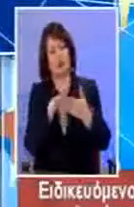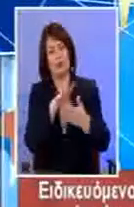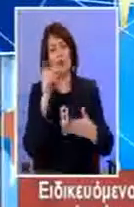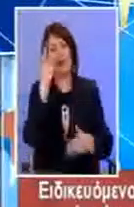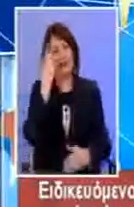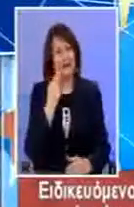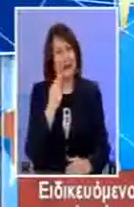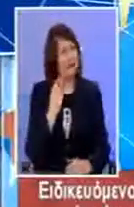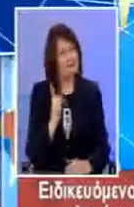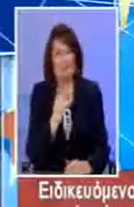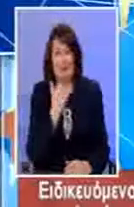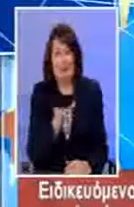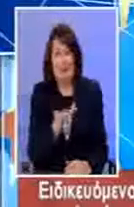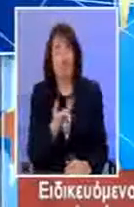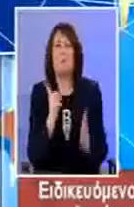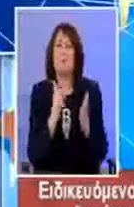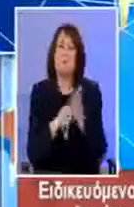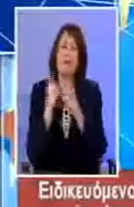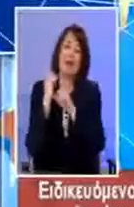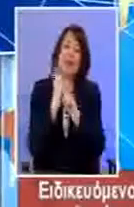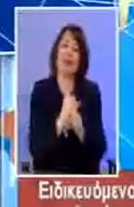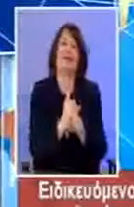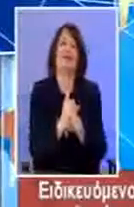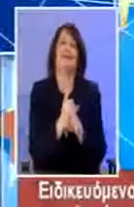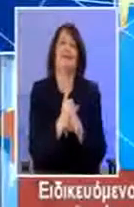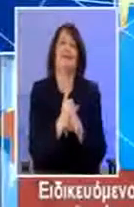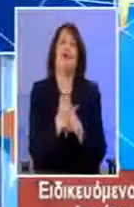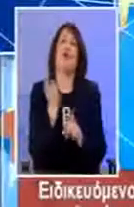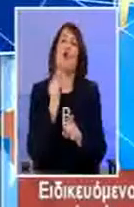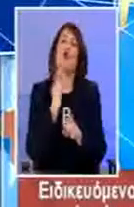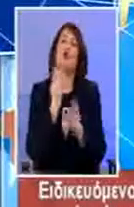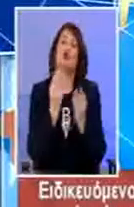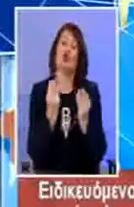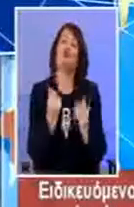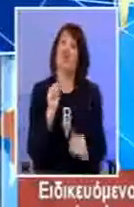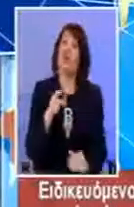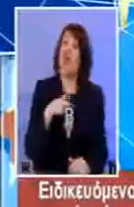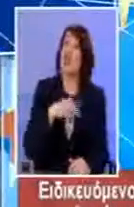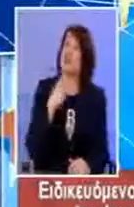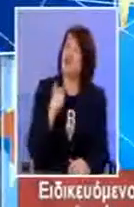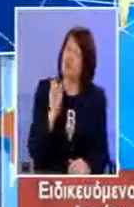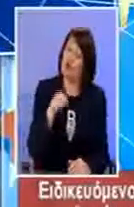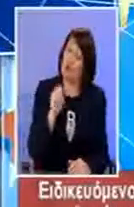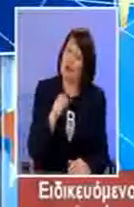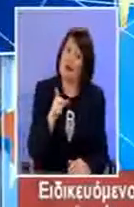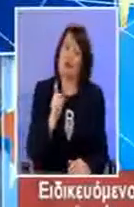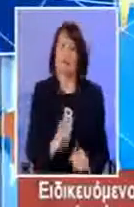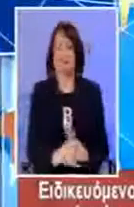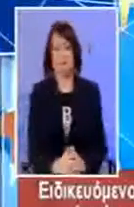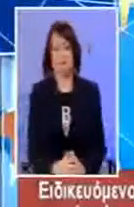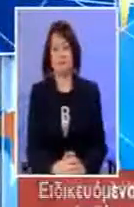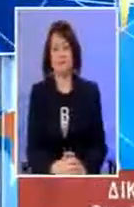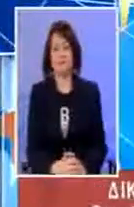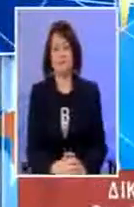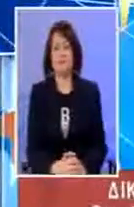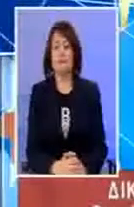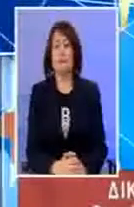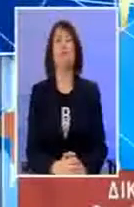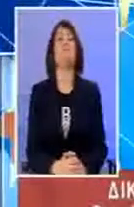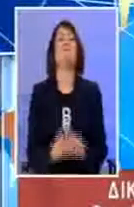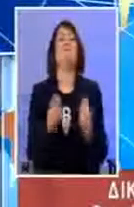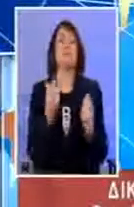ακριβώς. Σημαίνει ότι πρέπει να υπάρχουν, ναι, κάποιοι ειδικοί κώδικες. Ναι, ακριβώς. Πάνω στους οποίους πρέπει. Για να γίνουν